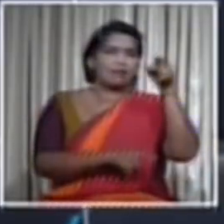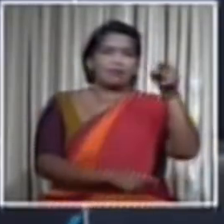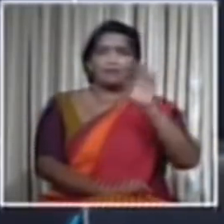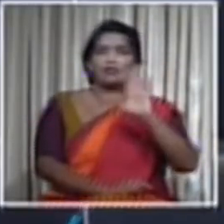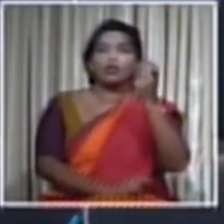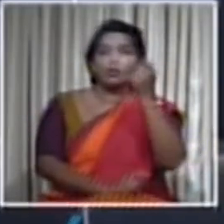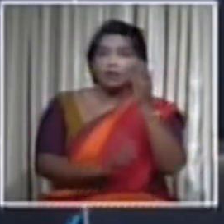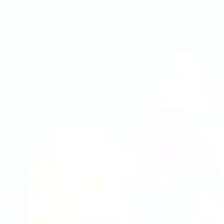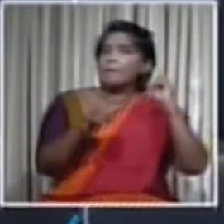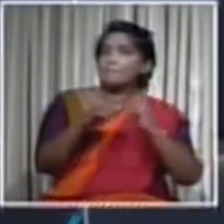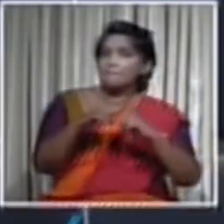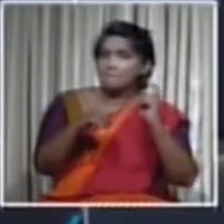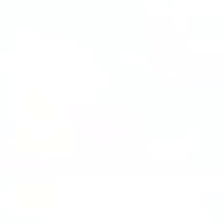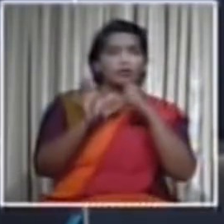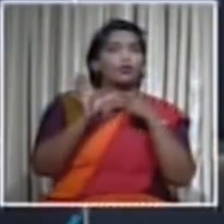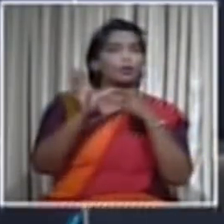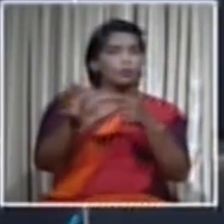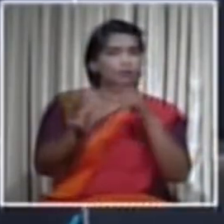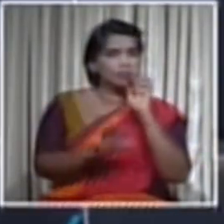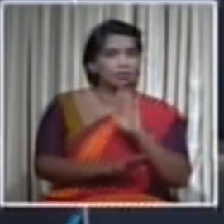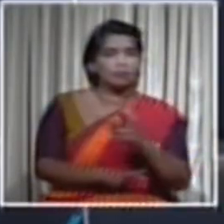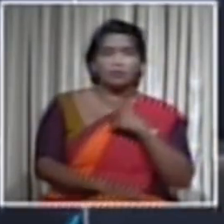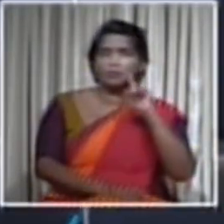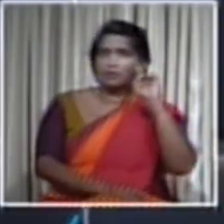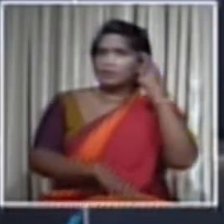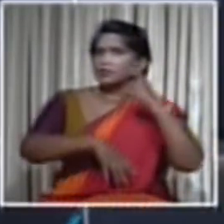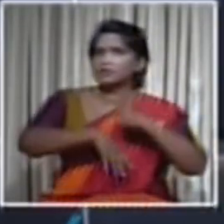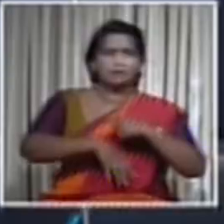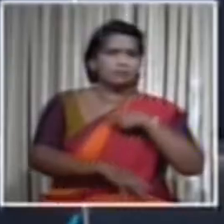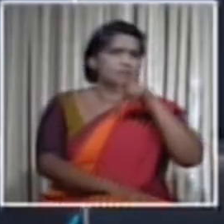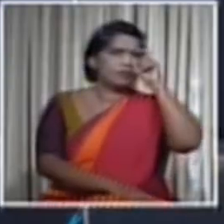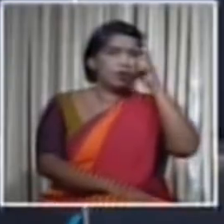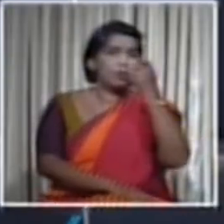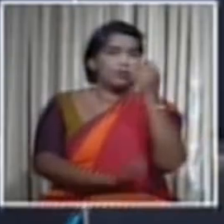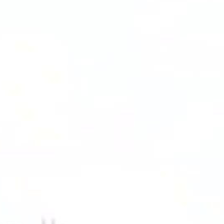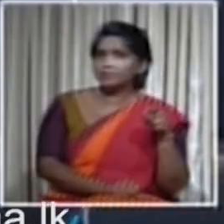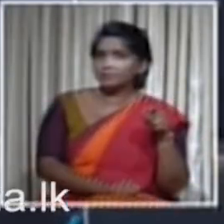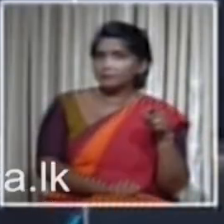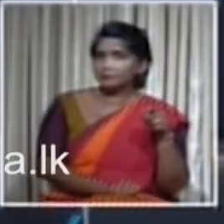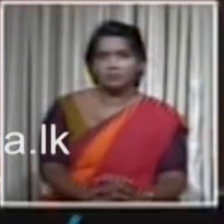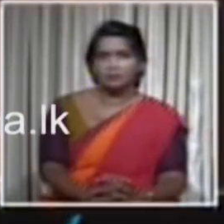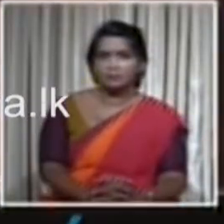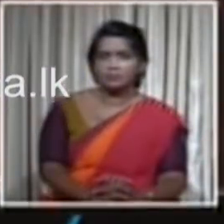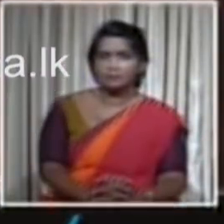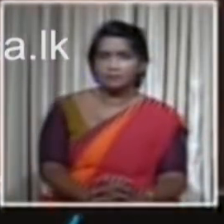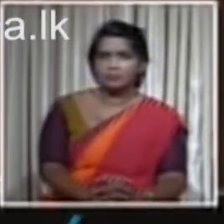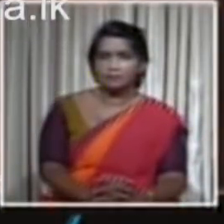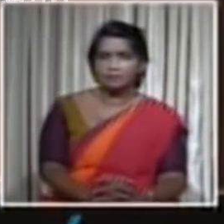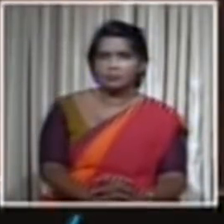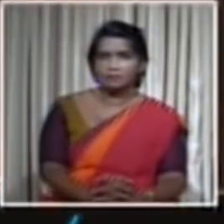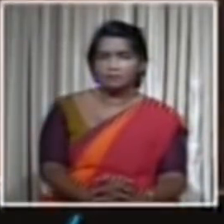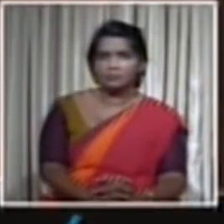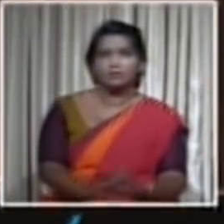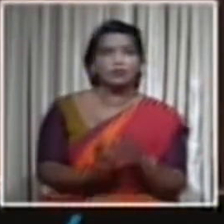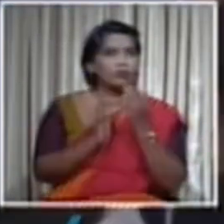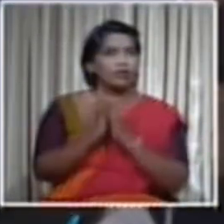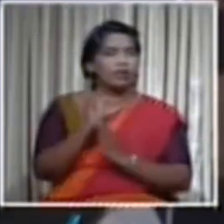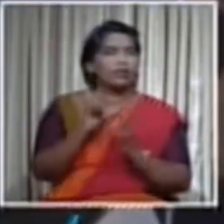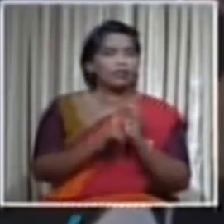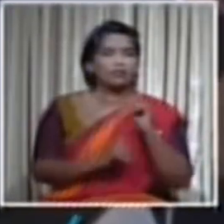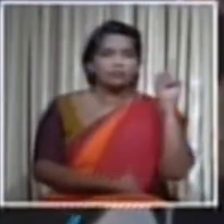මුදල් ඇමතුමා මෙතන ඉන්නෝනේ පිළිතුරු දෙන්න මේ ප්‍රථම වතාවට මම දැකලා තියෙන මුදල් ඇමතුරෙක් නැති විවාදයක් මුදල් ඇමතුතුමා විටින්